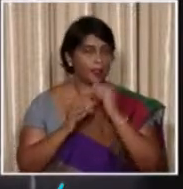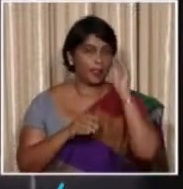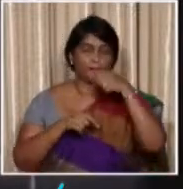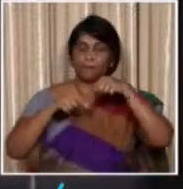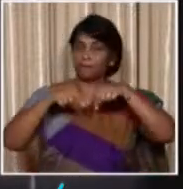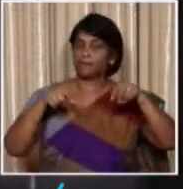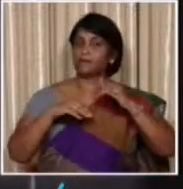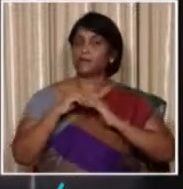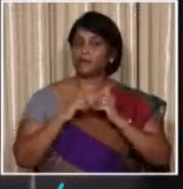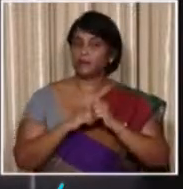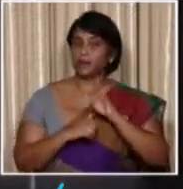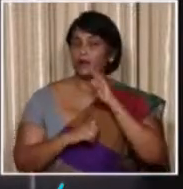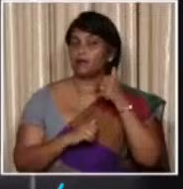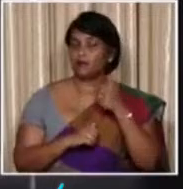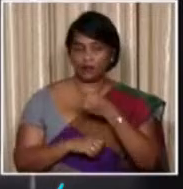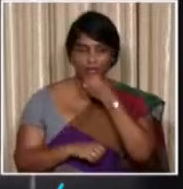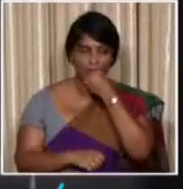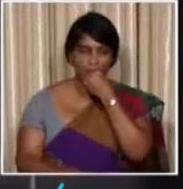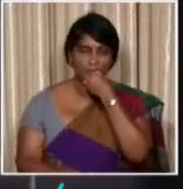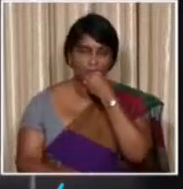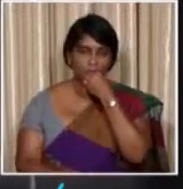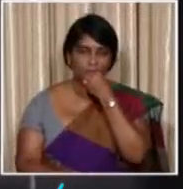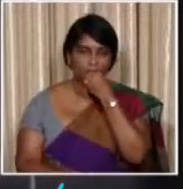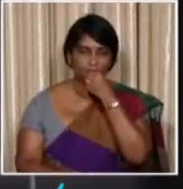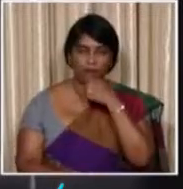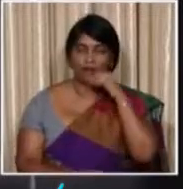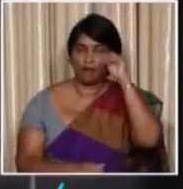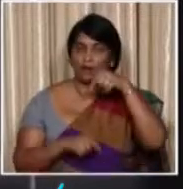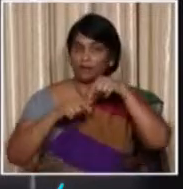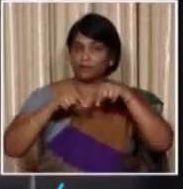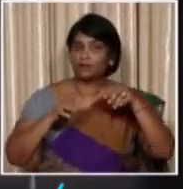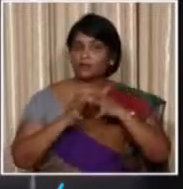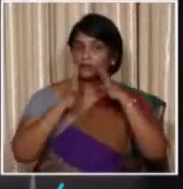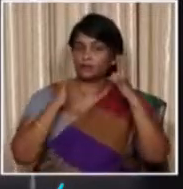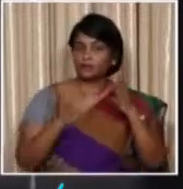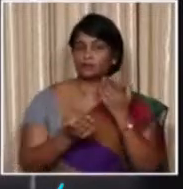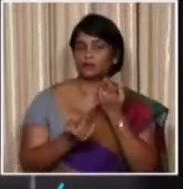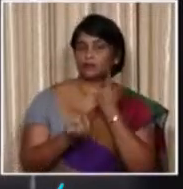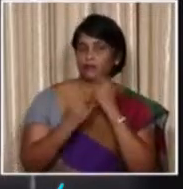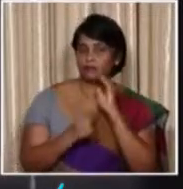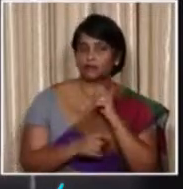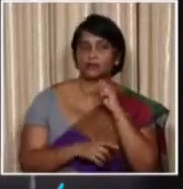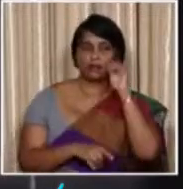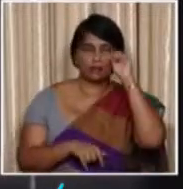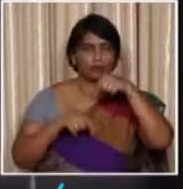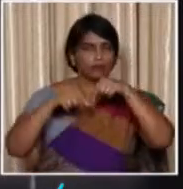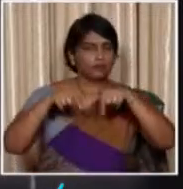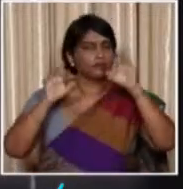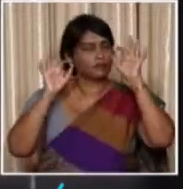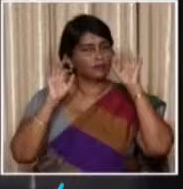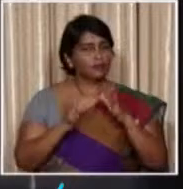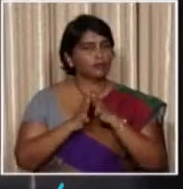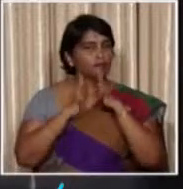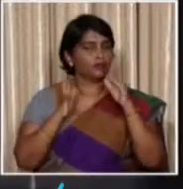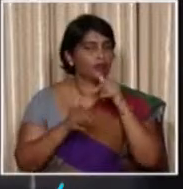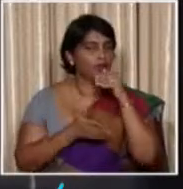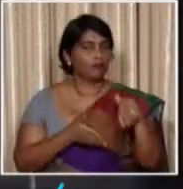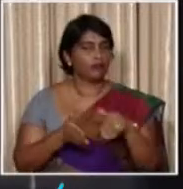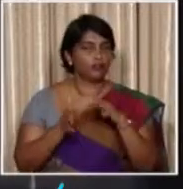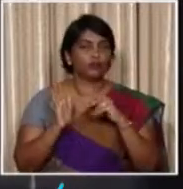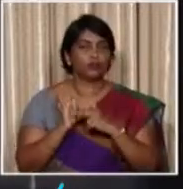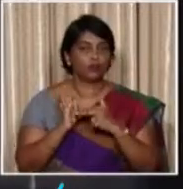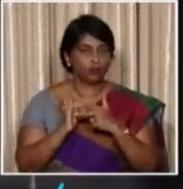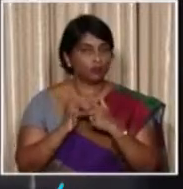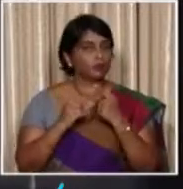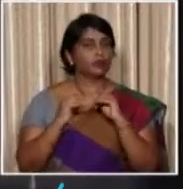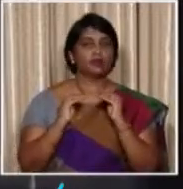kirima athya avashya wenawa. Api aliweta gana visala adhyayanayak kala aliweta nogasa visala varimarga vyapruthi ha